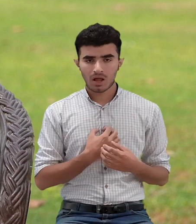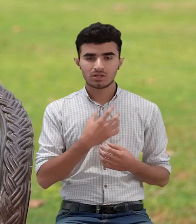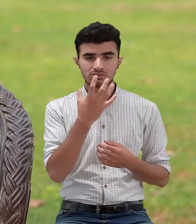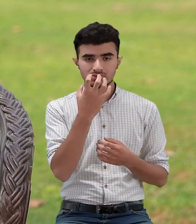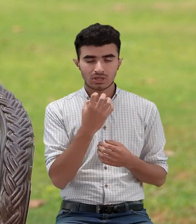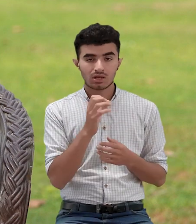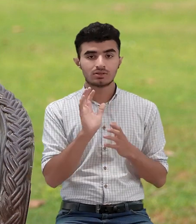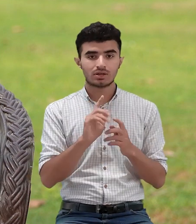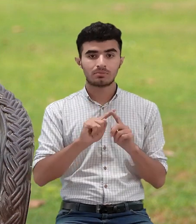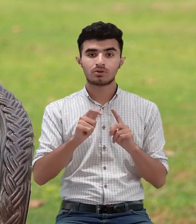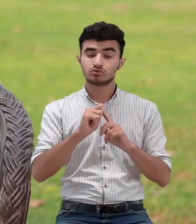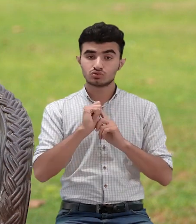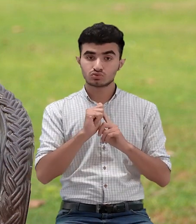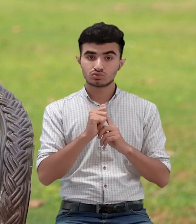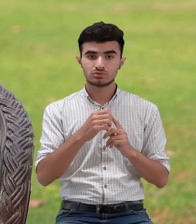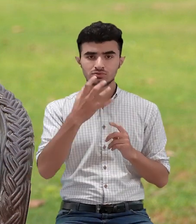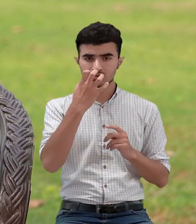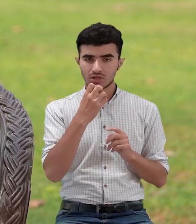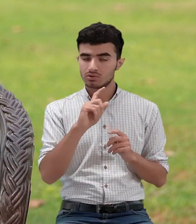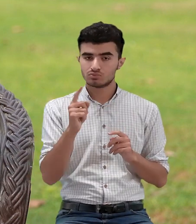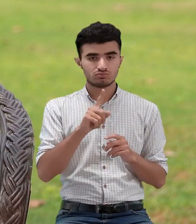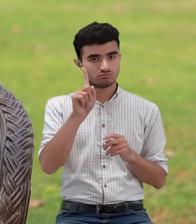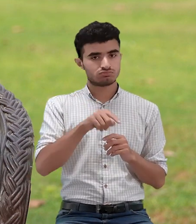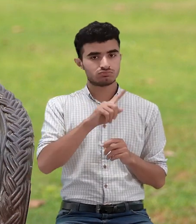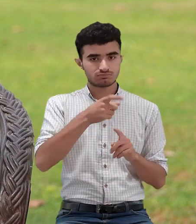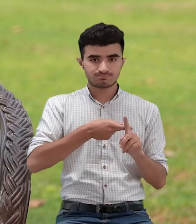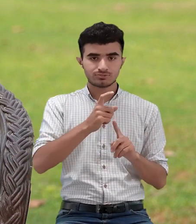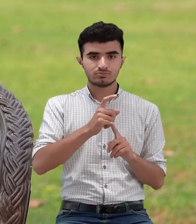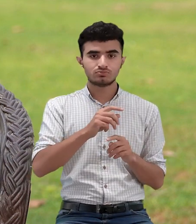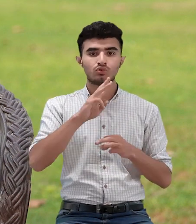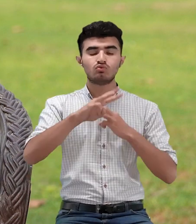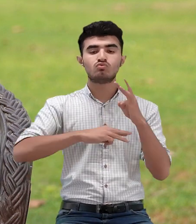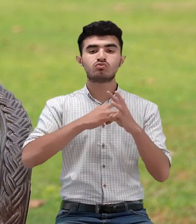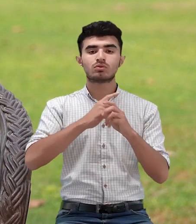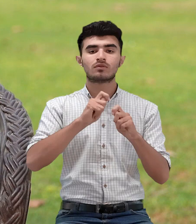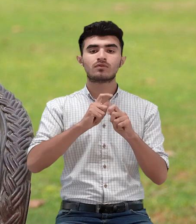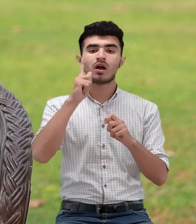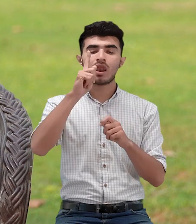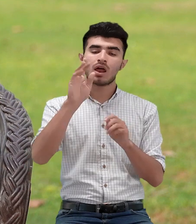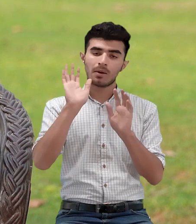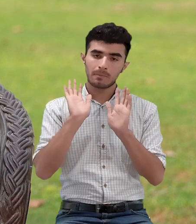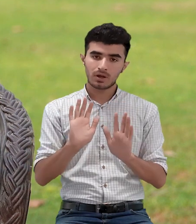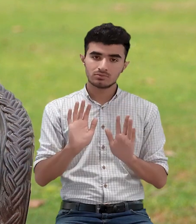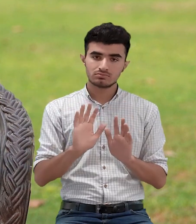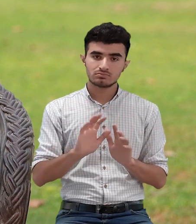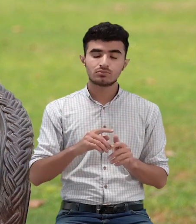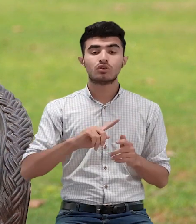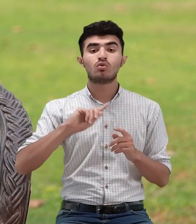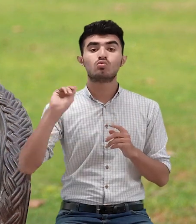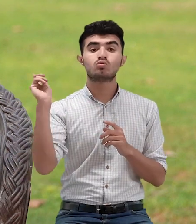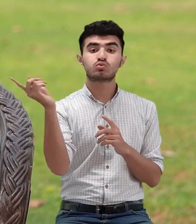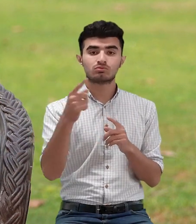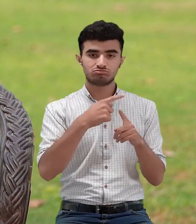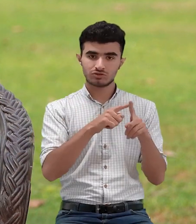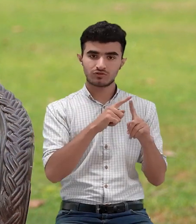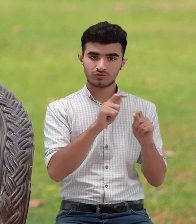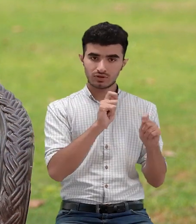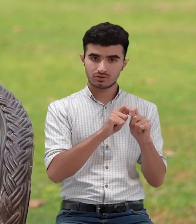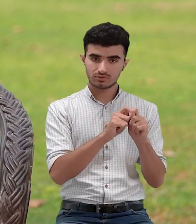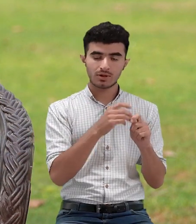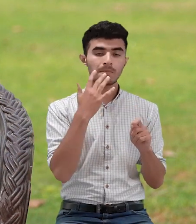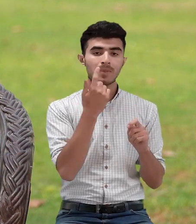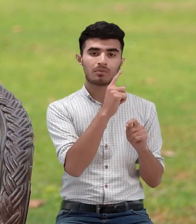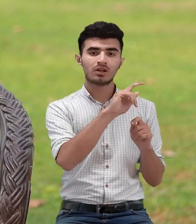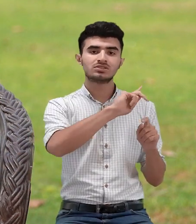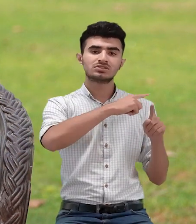چلا جاتا ہے۔ تو اپنے اندر سے اس چیز کو نکالنا چاہیے کہ یہ دنیا ساری اللہ نے بنائی ہے، مجھ سے زیادہ باصلاحیت لوگ ہو سکتے ہیں، میرے برابر